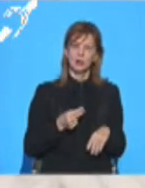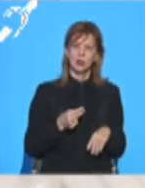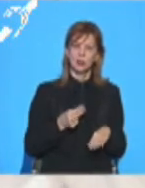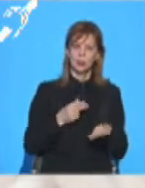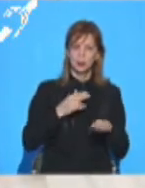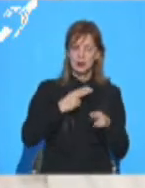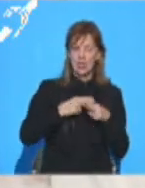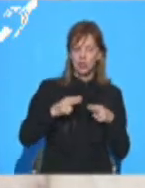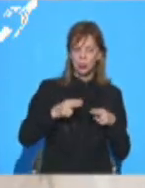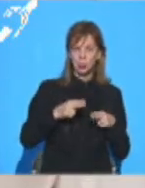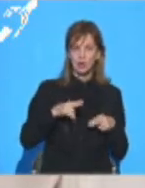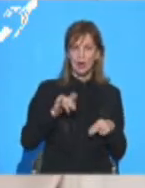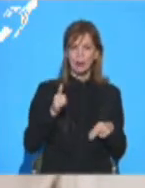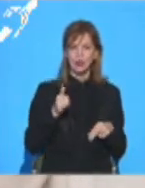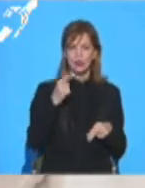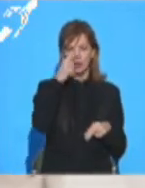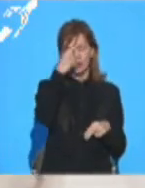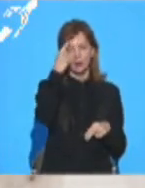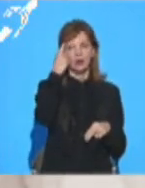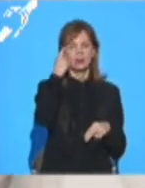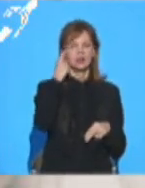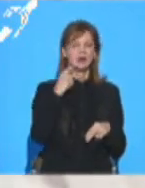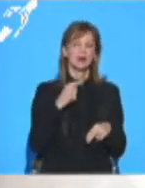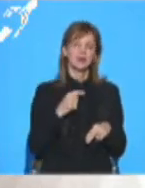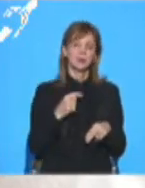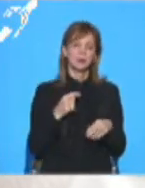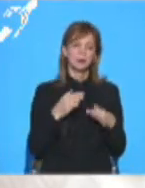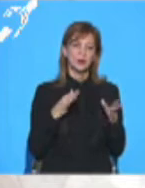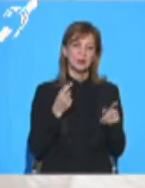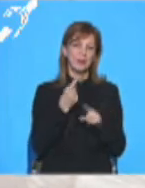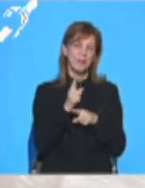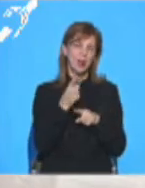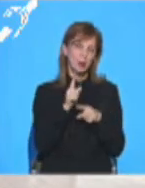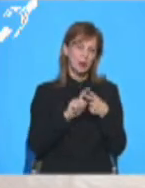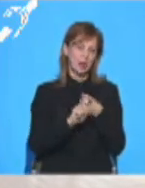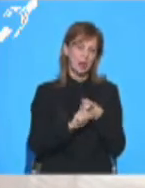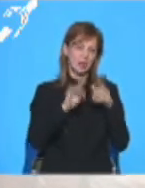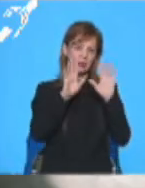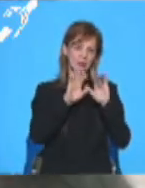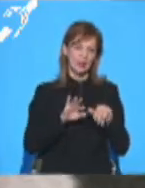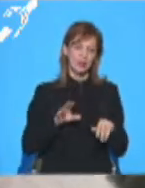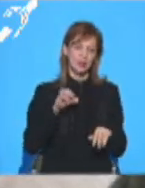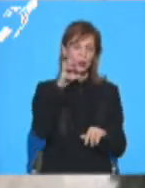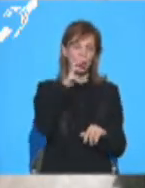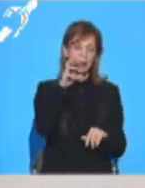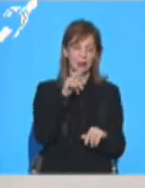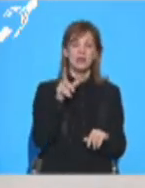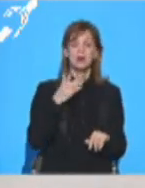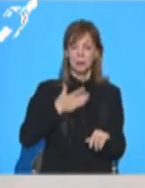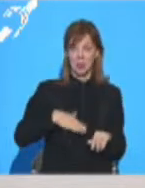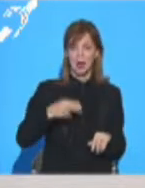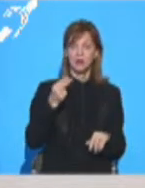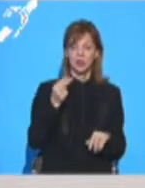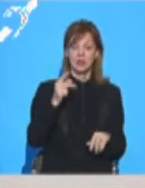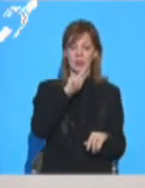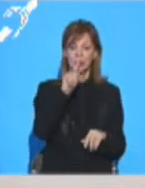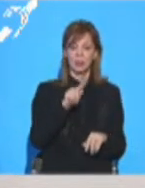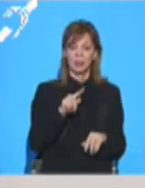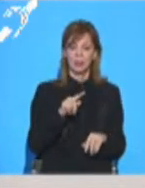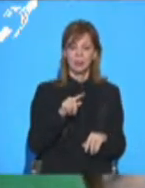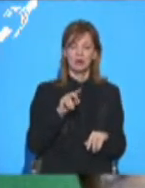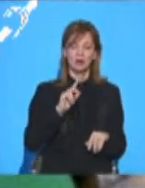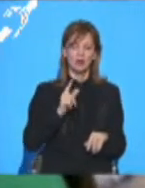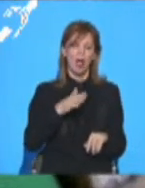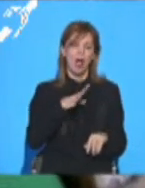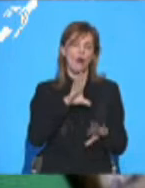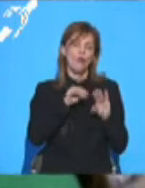o priveliște și în general niște chestii de iarnă și un cățeluș. Cât de mult îți place să desenezi? Foarte